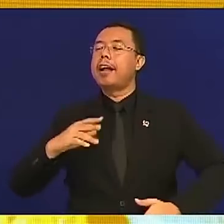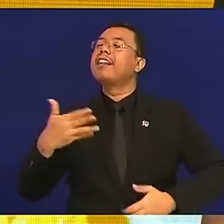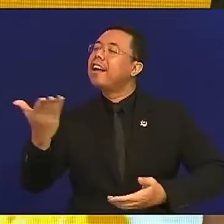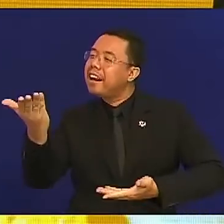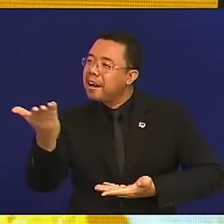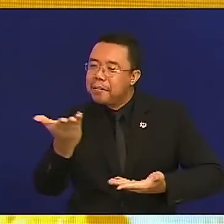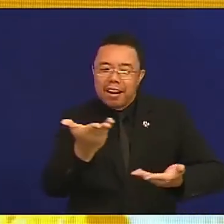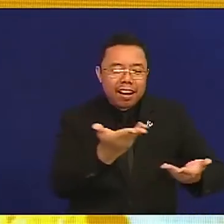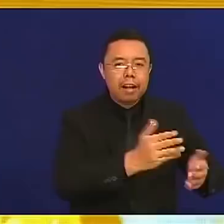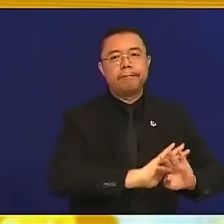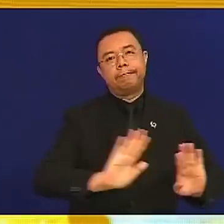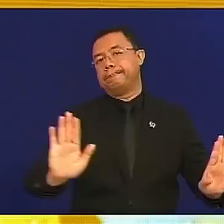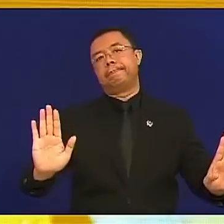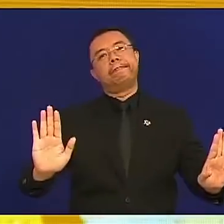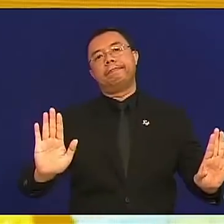ramah.